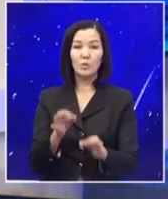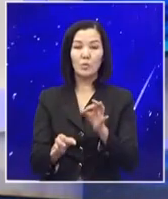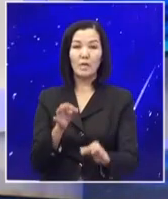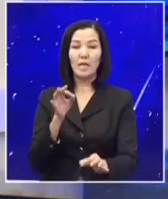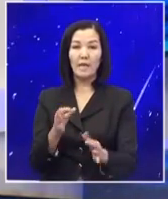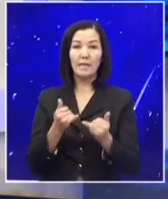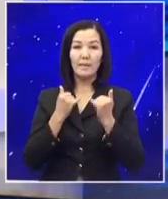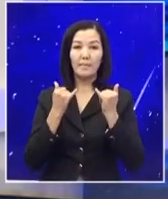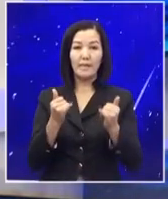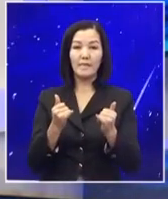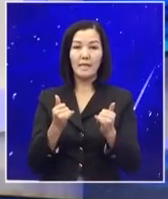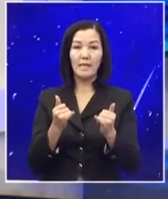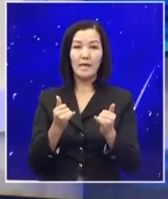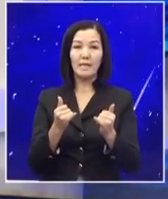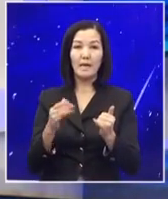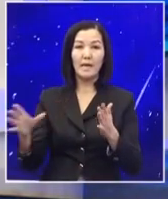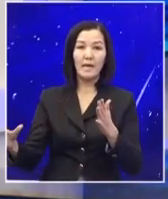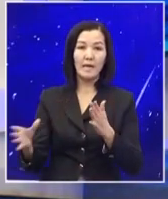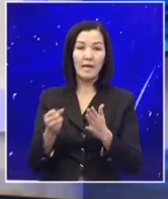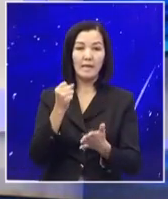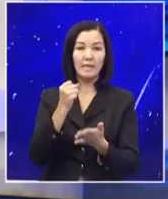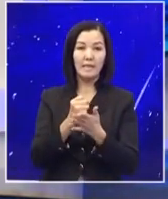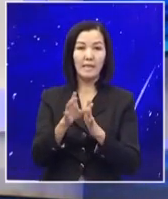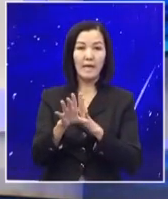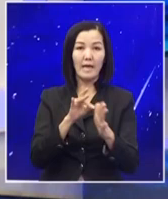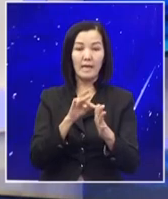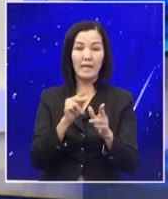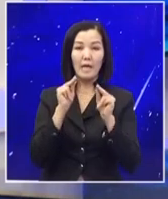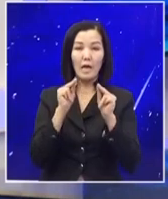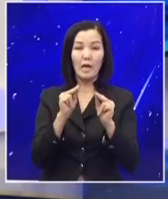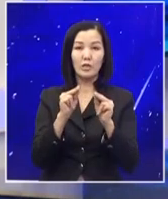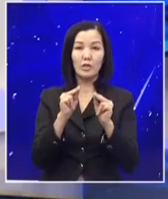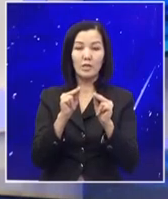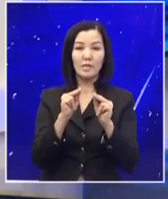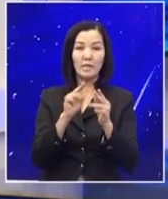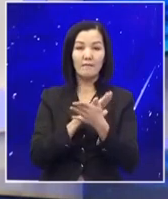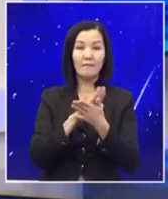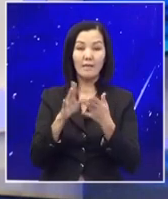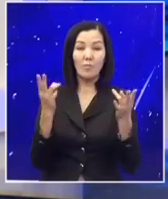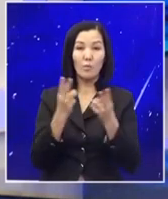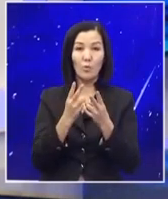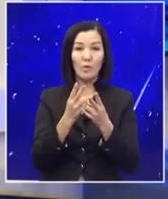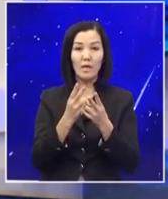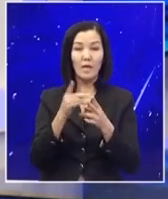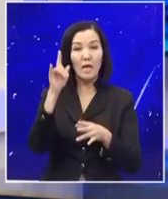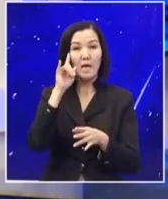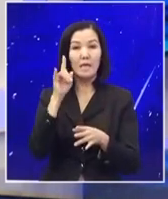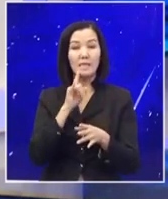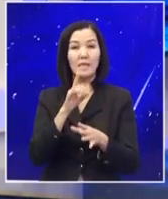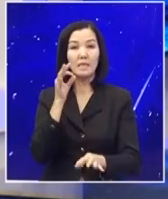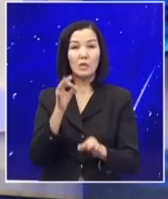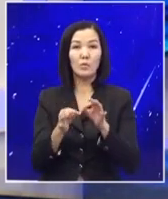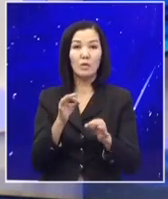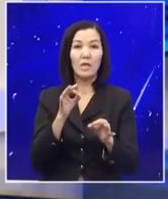Судьялардың беделі мінсіз, ал кандидаттарды іріктеу үдерісі айқын және ашық болуы тиіс. Қазақстан судьяларының 8-ші съезіне онлайн